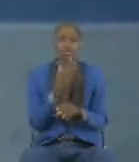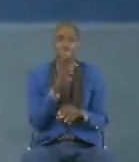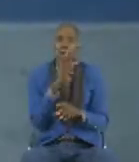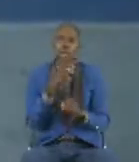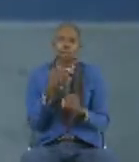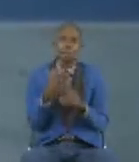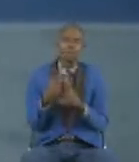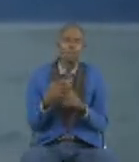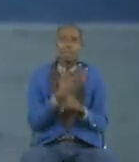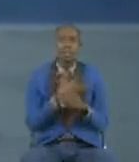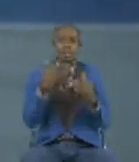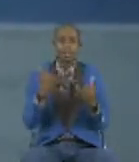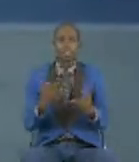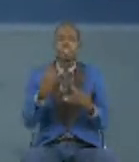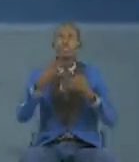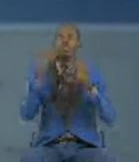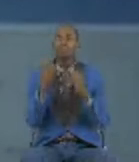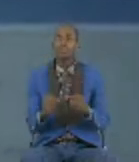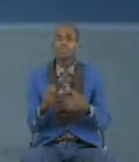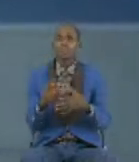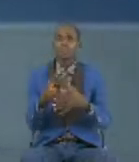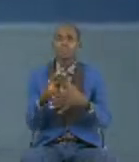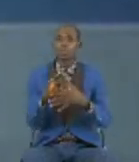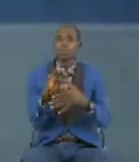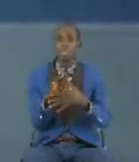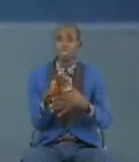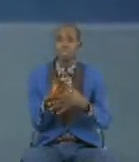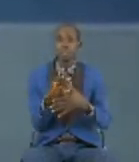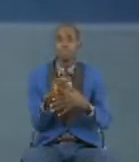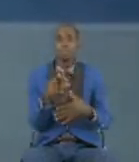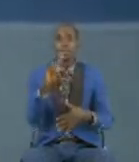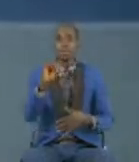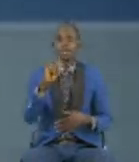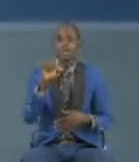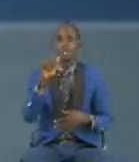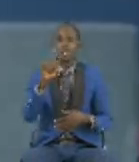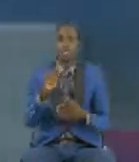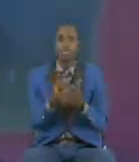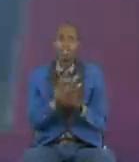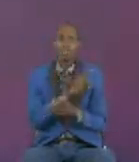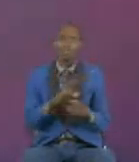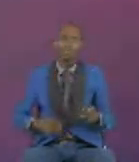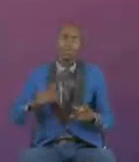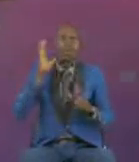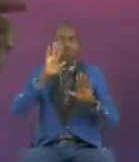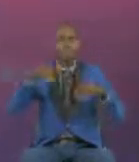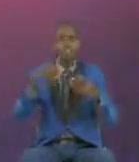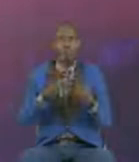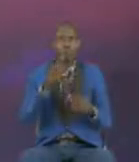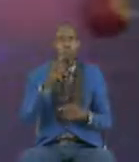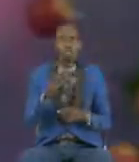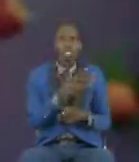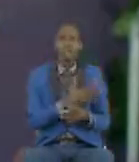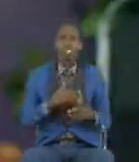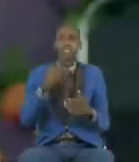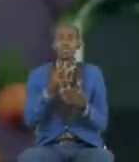de la parole. Maintenant, un repas solide que Dieu vous donne. Et la parole, Dieu dit que la parole